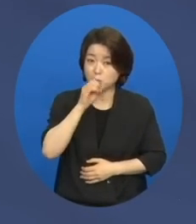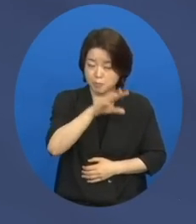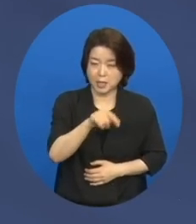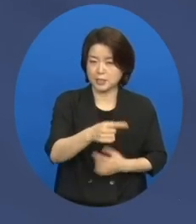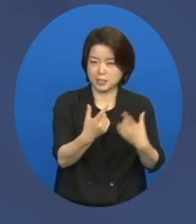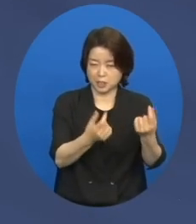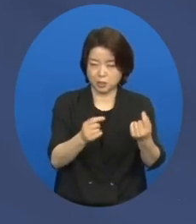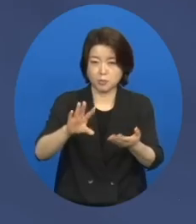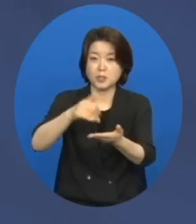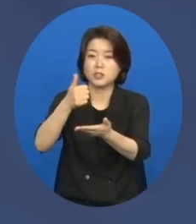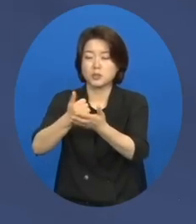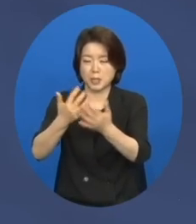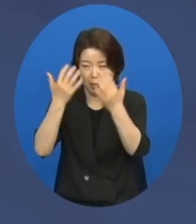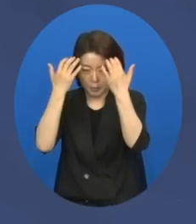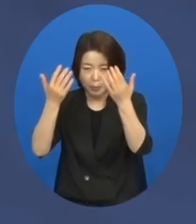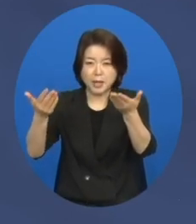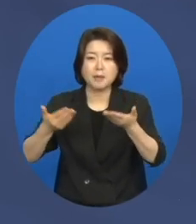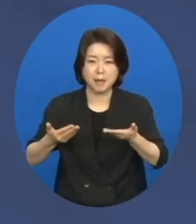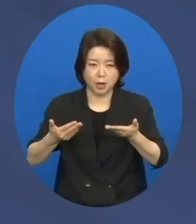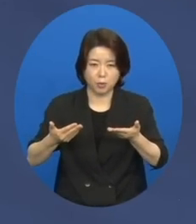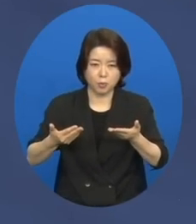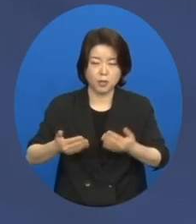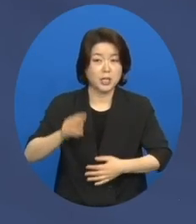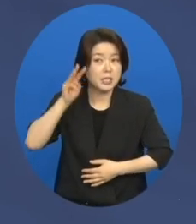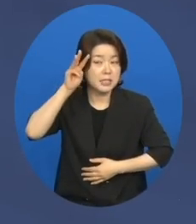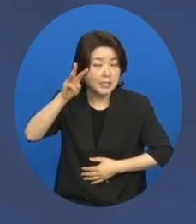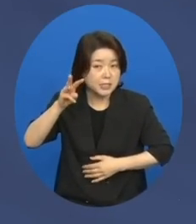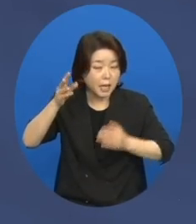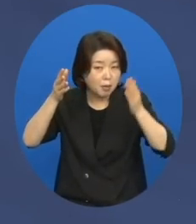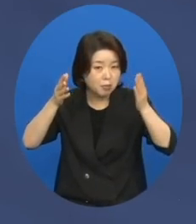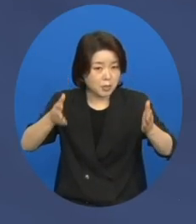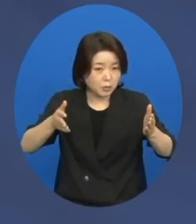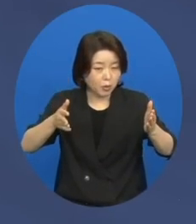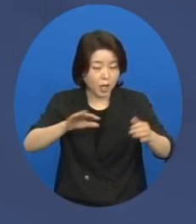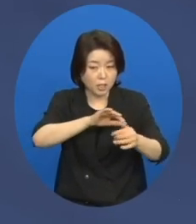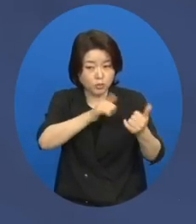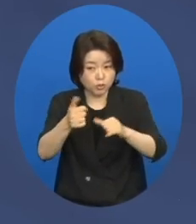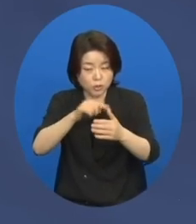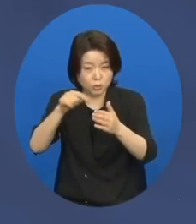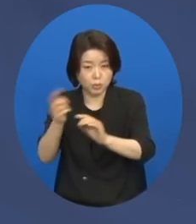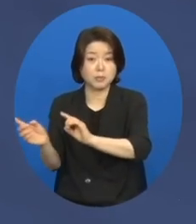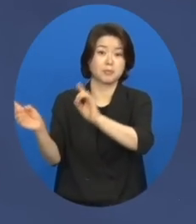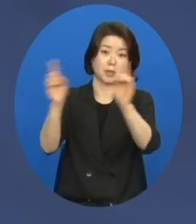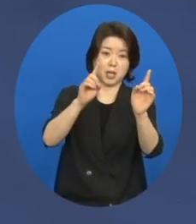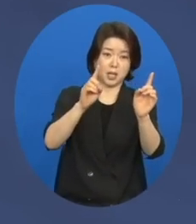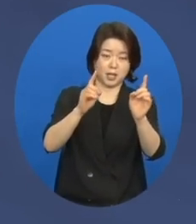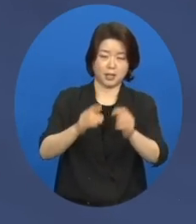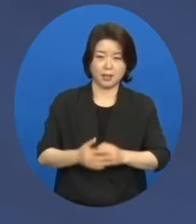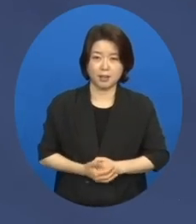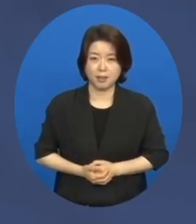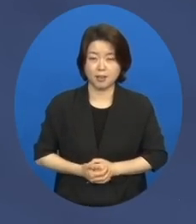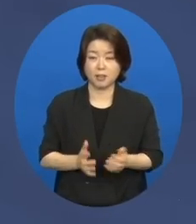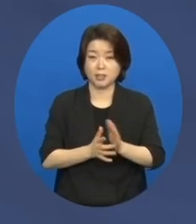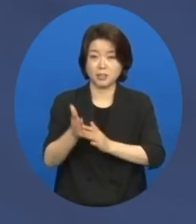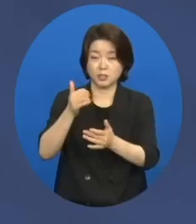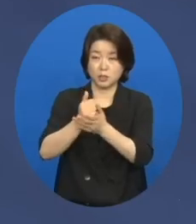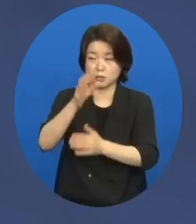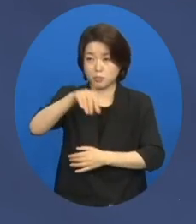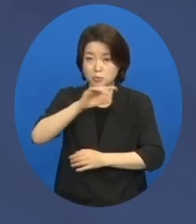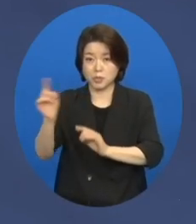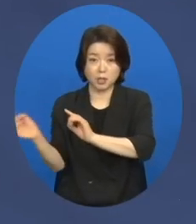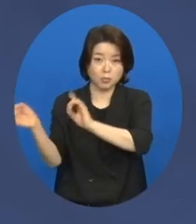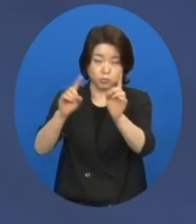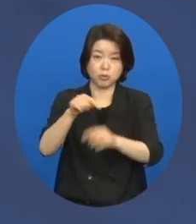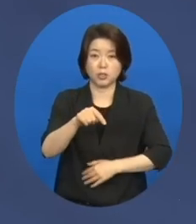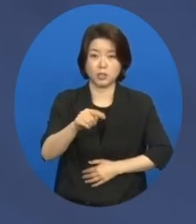이같이 그리스도가 고난을 받고 제3일에 죽은 자 가운데 살아날 것과 예수님의 십자가 부활이